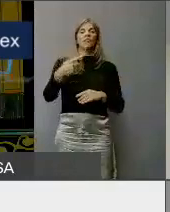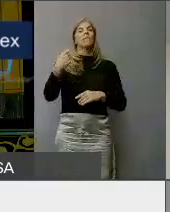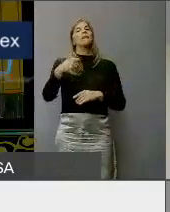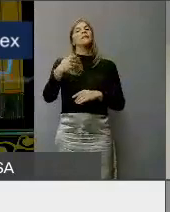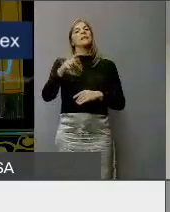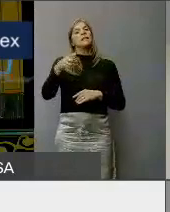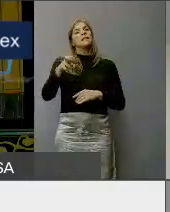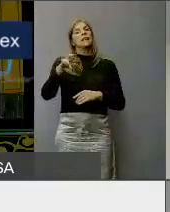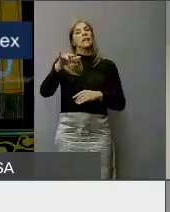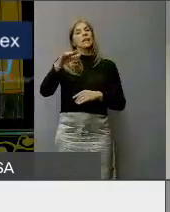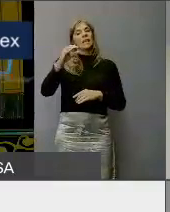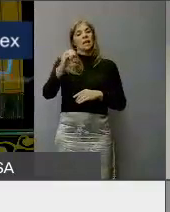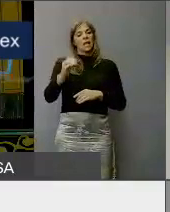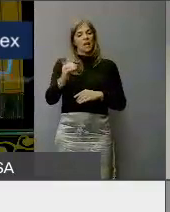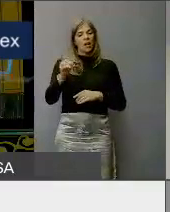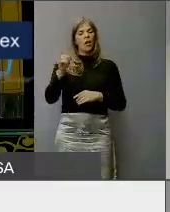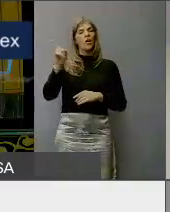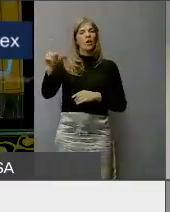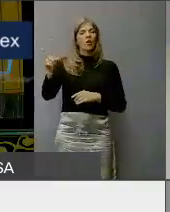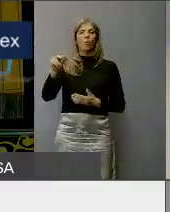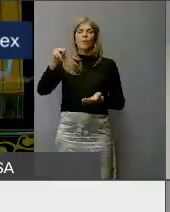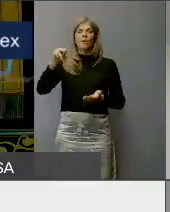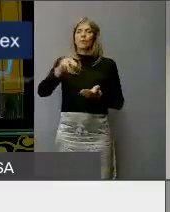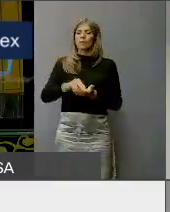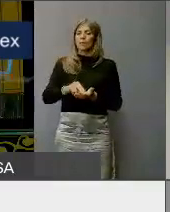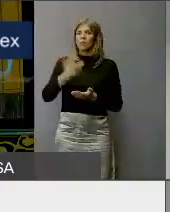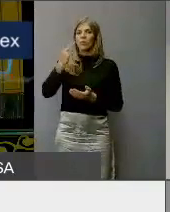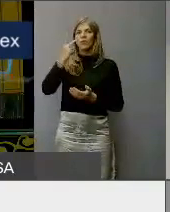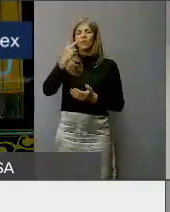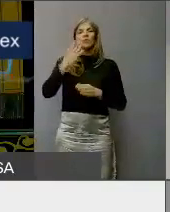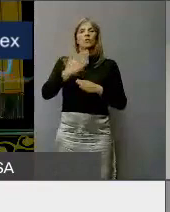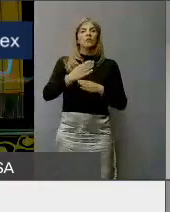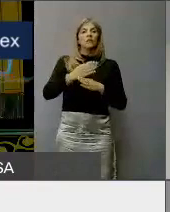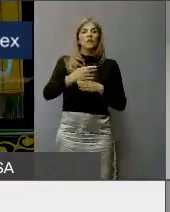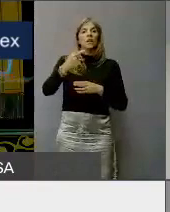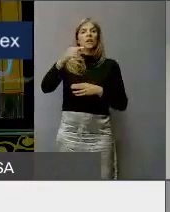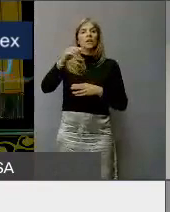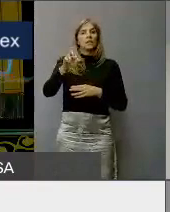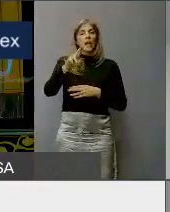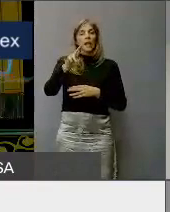interventi prenotati consigliere terrile in discussione generale primo